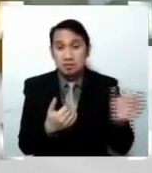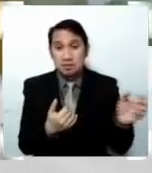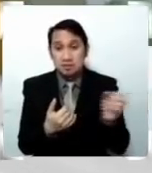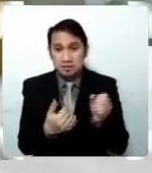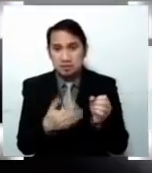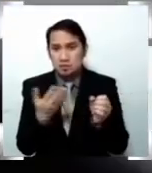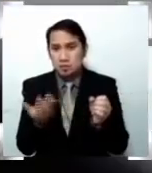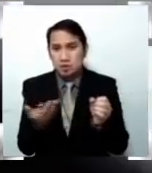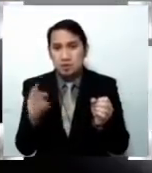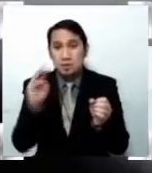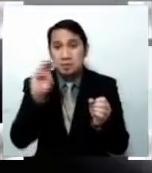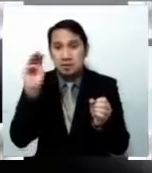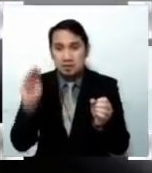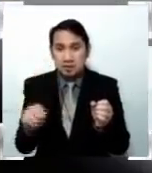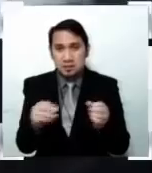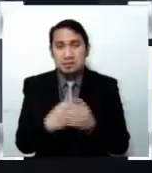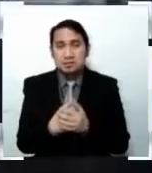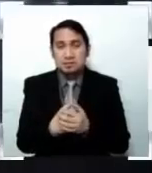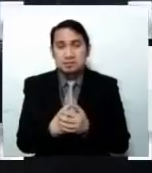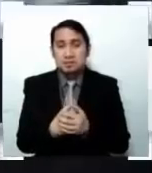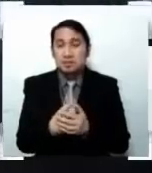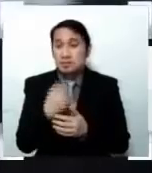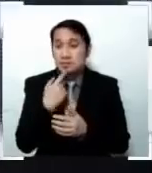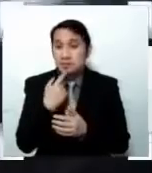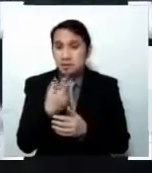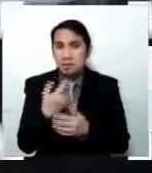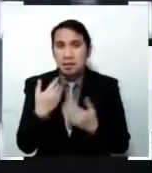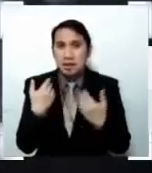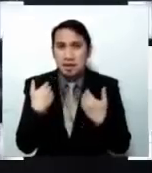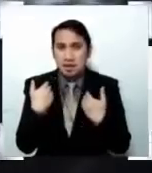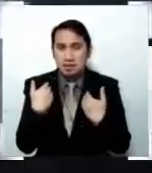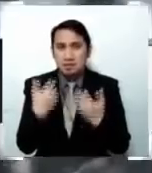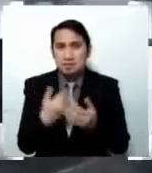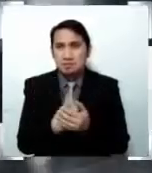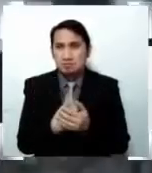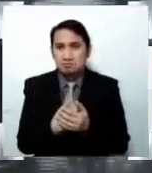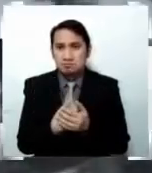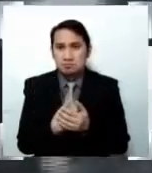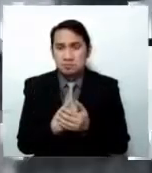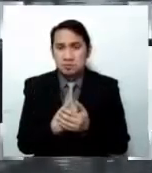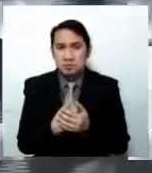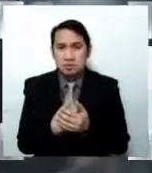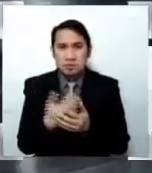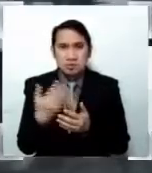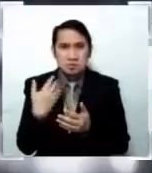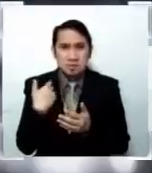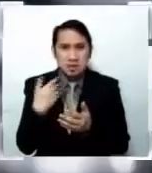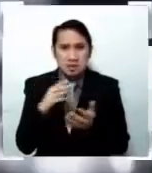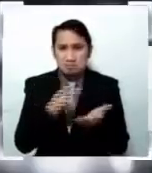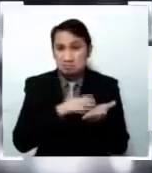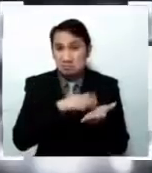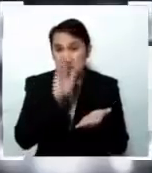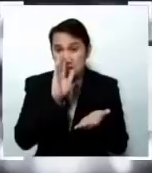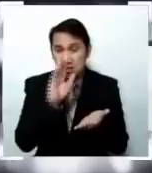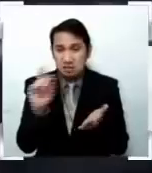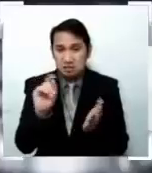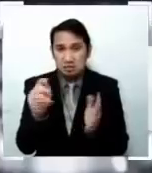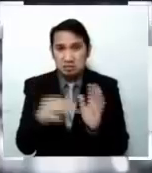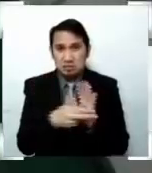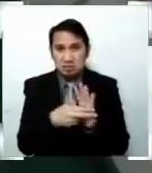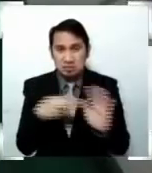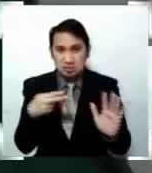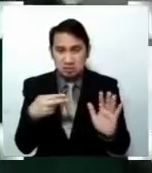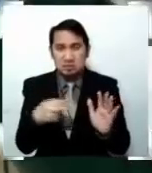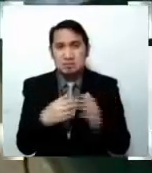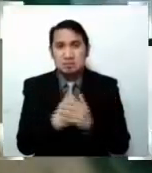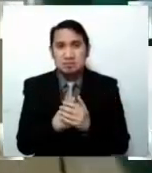LGU. Sabi ni Dr. Martin, may mga tumataga nga raw ng presyo ng tocilizumab bagamat ang Gat Andres Bonifacio Hospital may stock